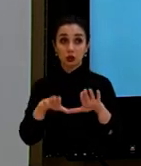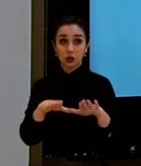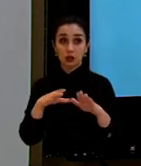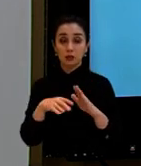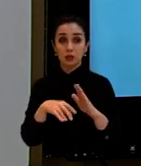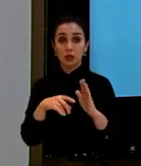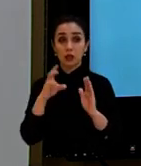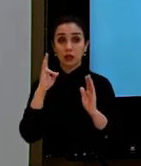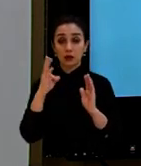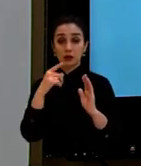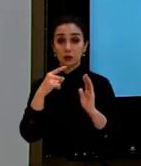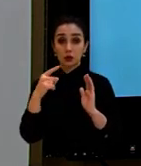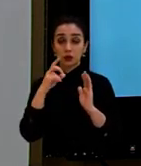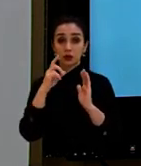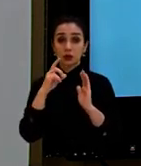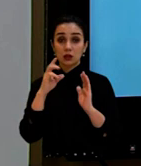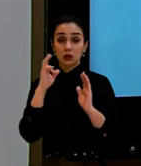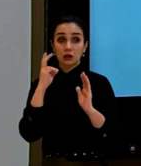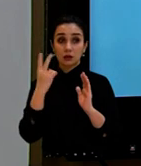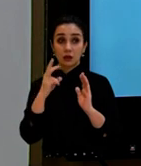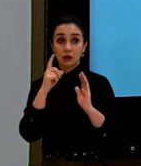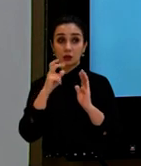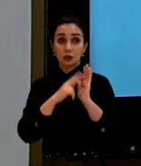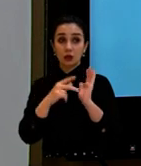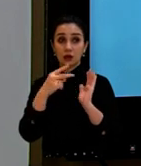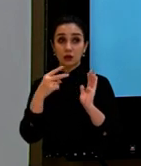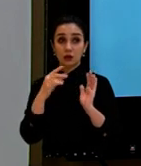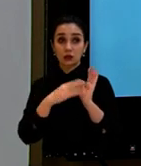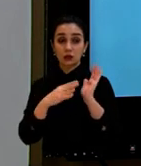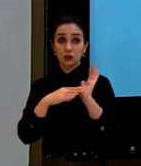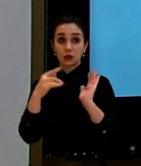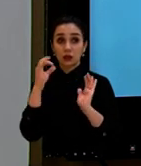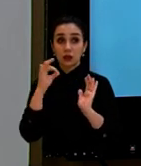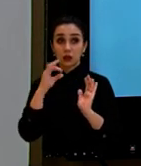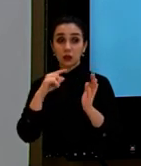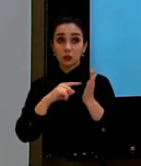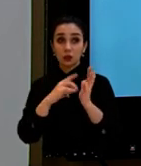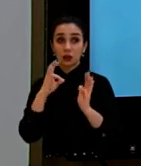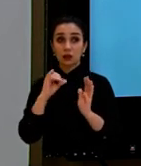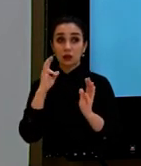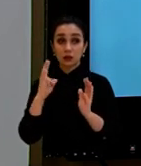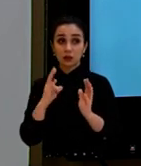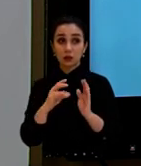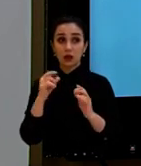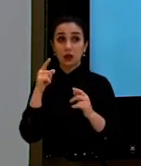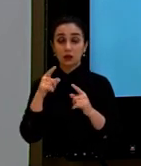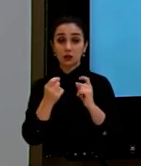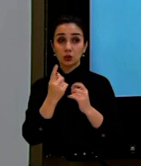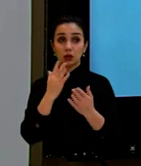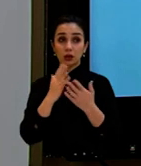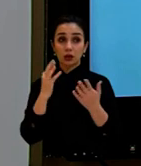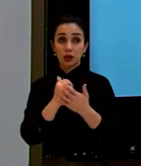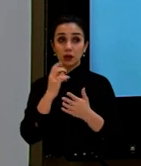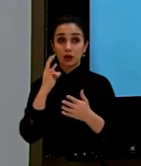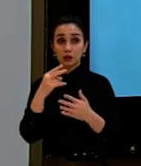Решаем. n-2 умноженное на 180 равно 90 градусов умноженное на n. Отсюда находим